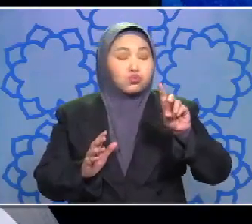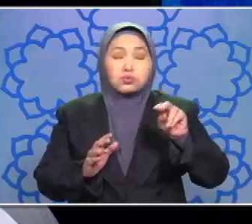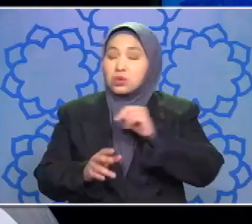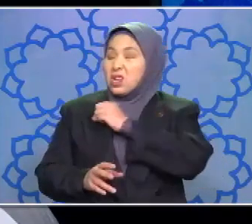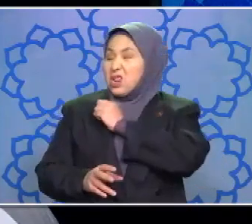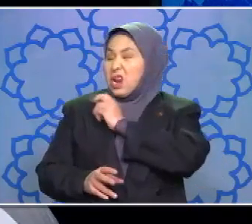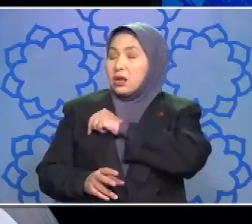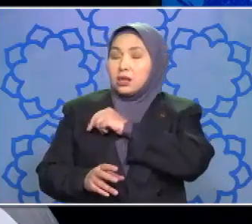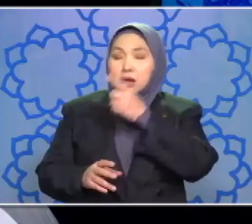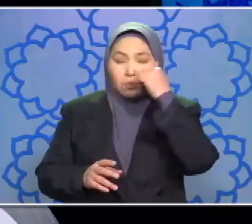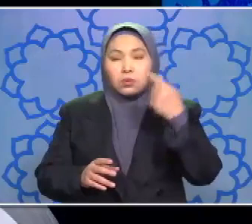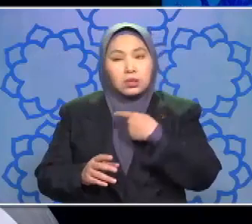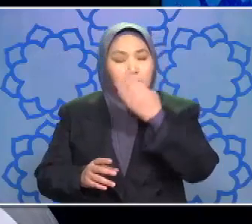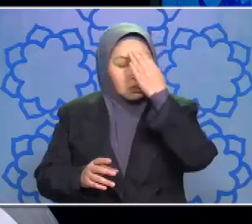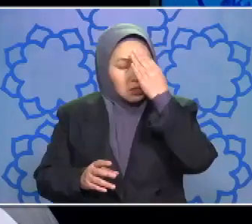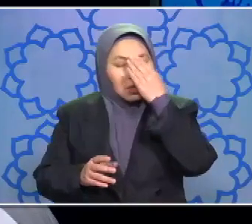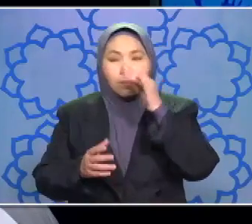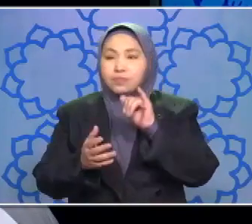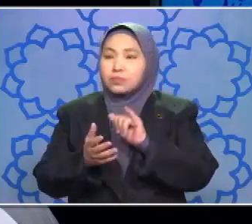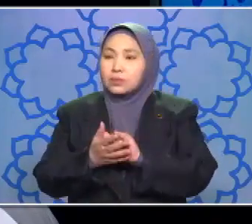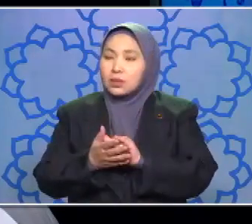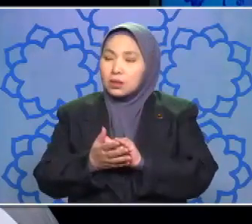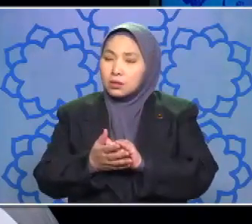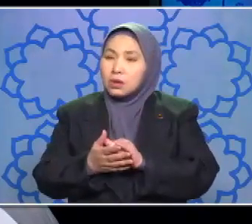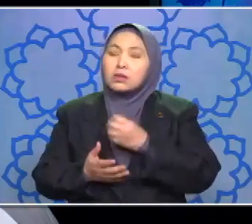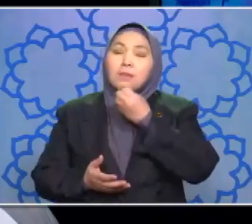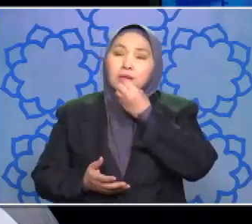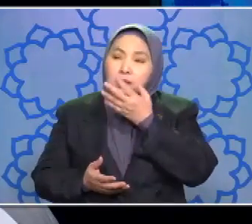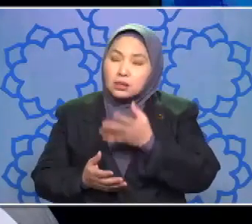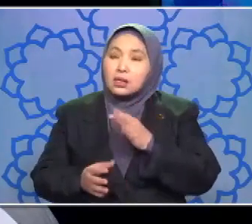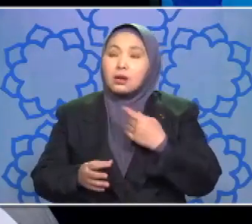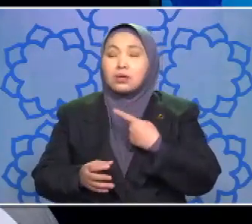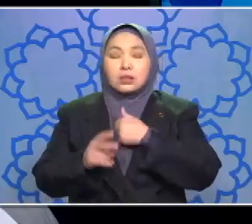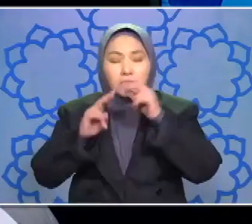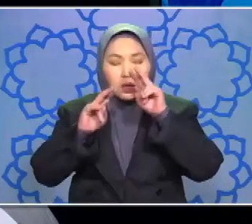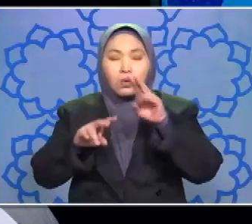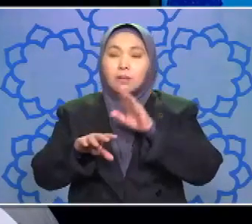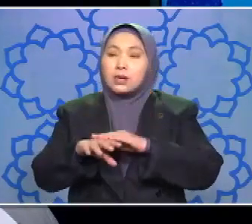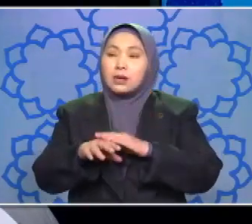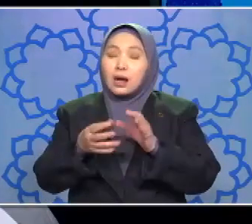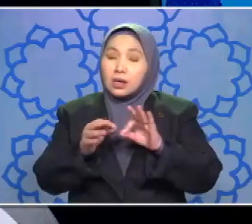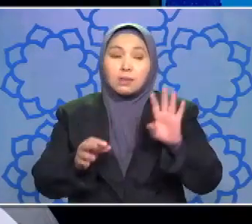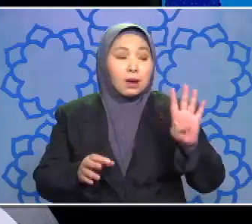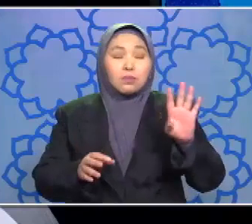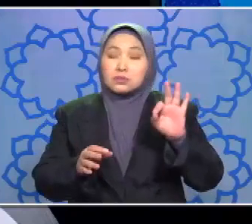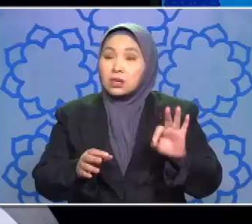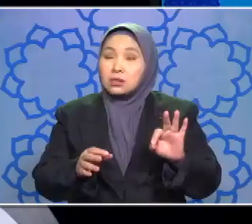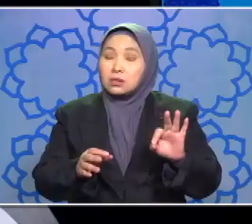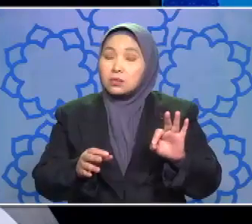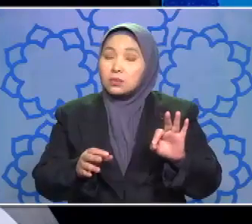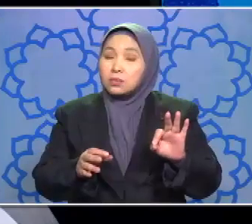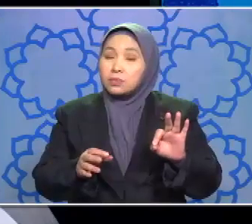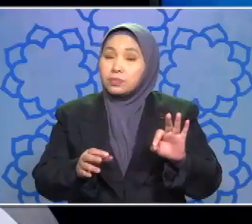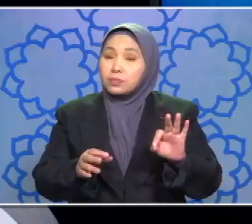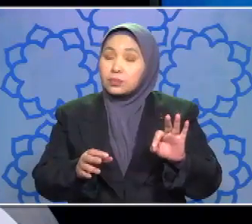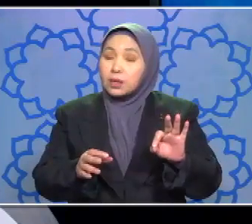saya buat, ya? Sebenarnya Ibnu Asyur menyatakan Ustaz, yes, ya, yes. Kalau kita tengok kepada ayat 49 itu, walillahi yasjudu